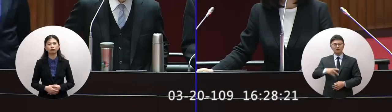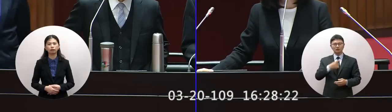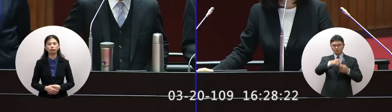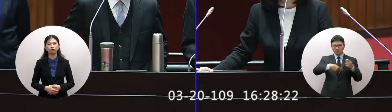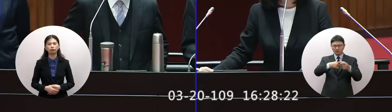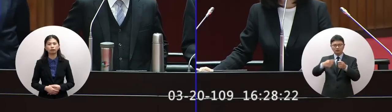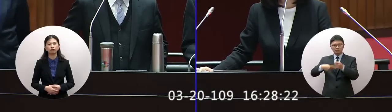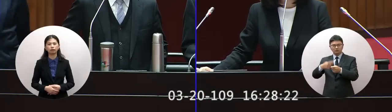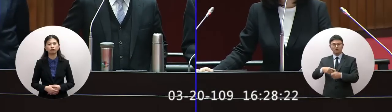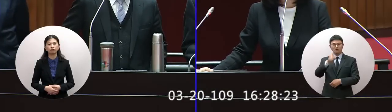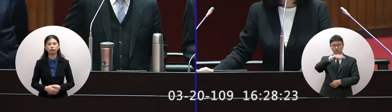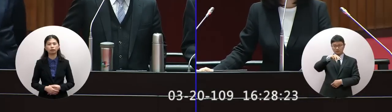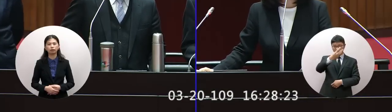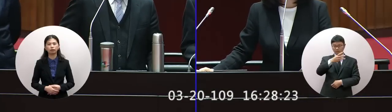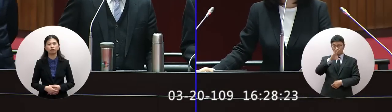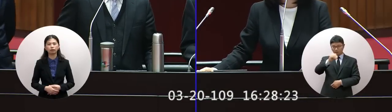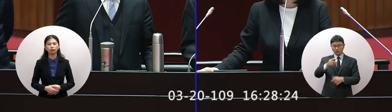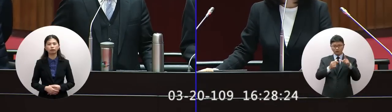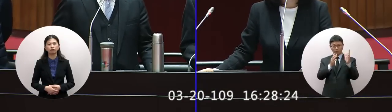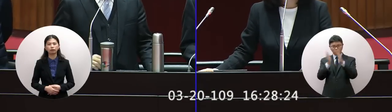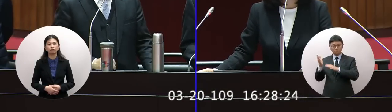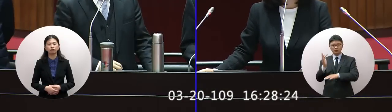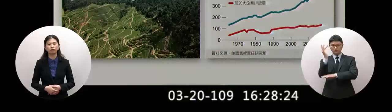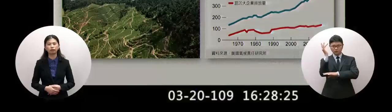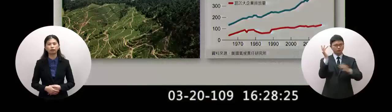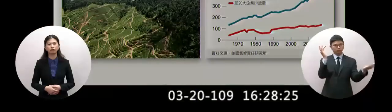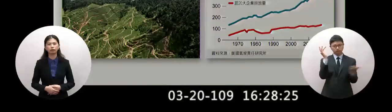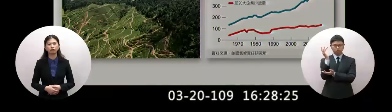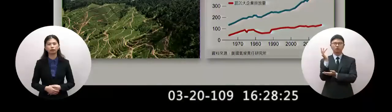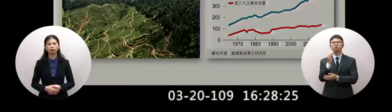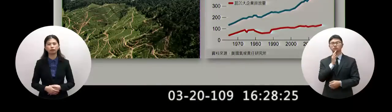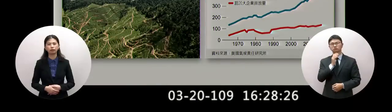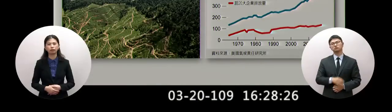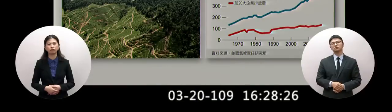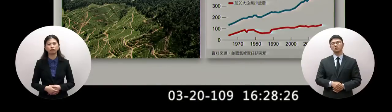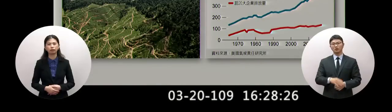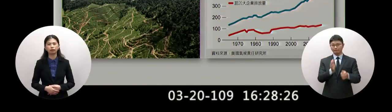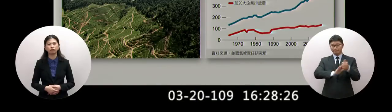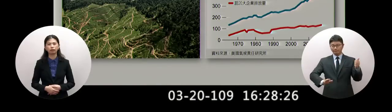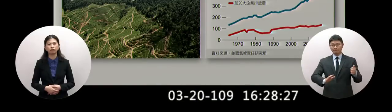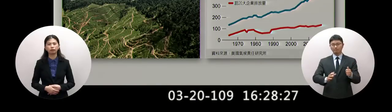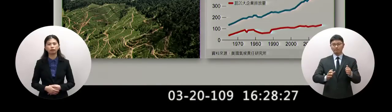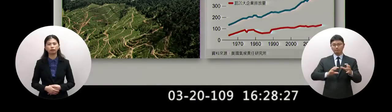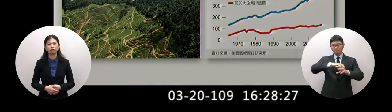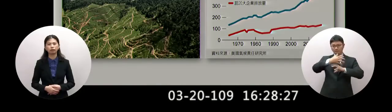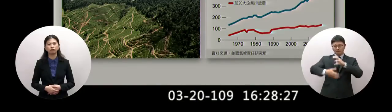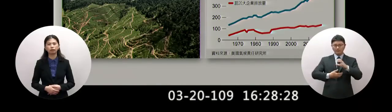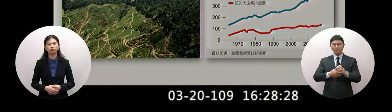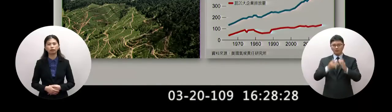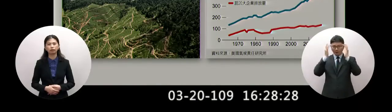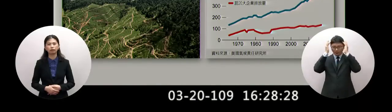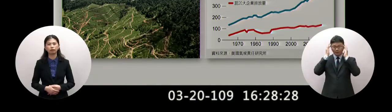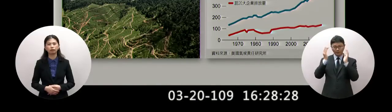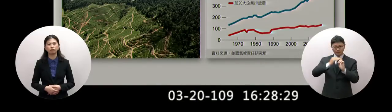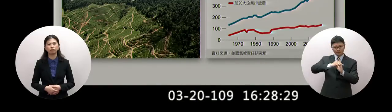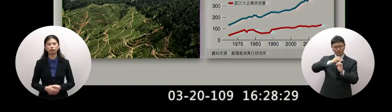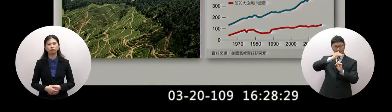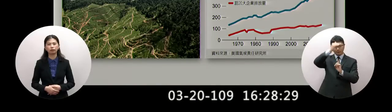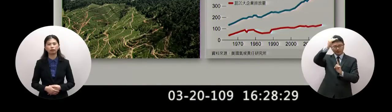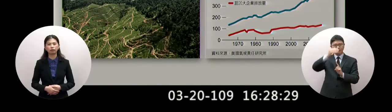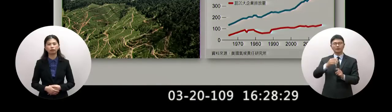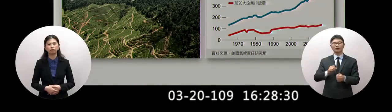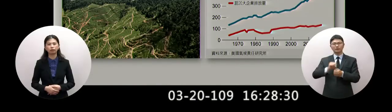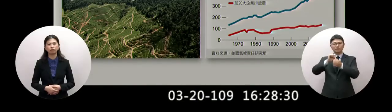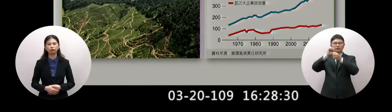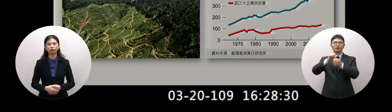有1300万公顷的森林是被砍伐的，造成了全球温室气体排放量